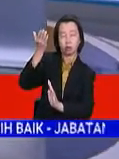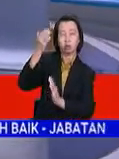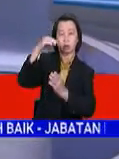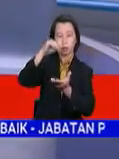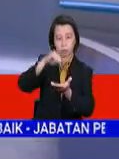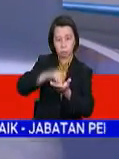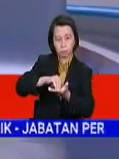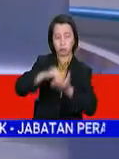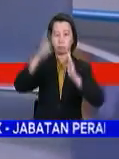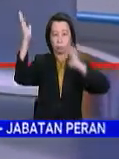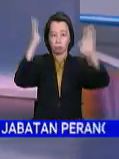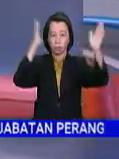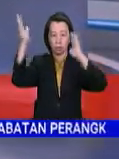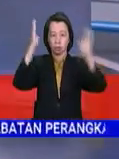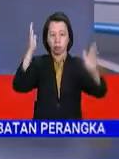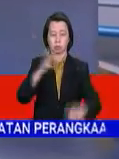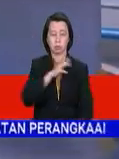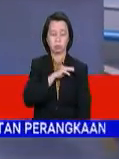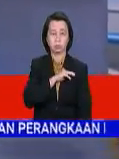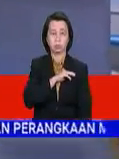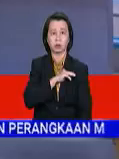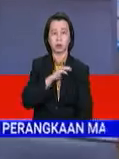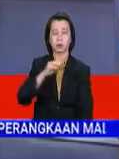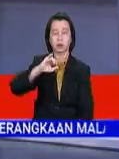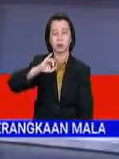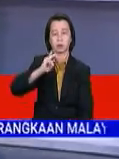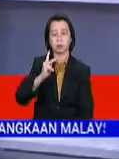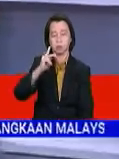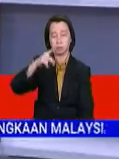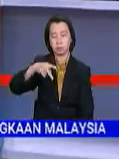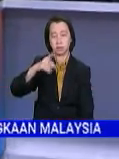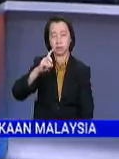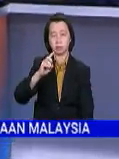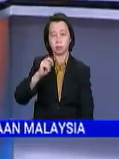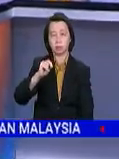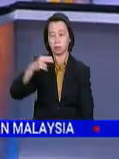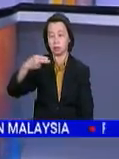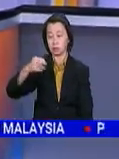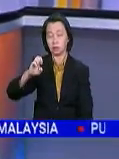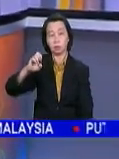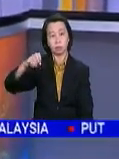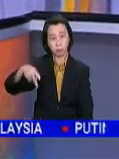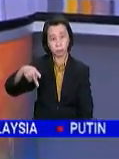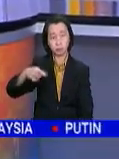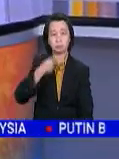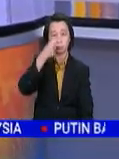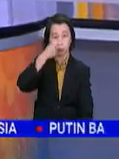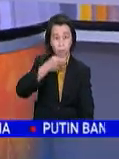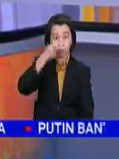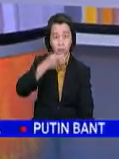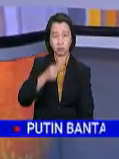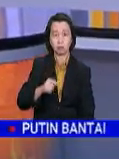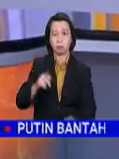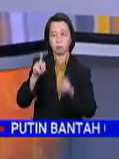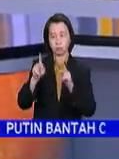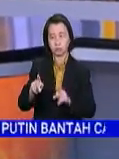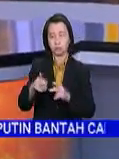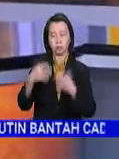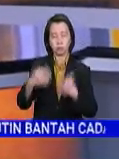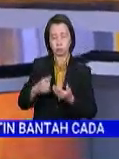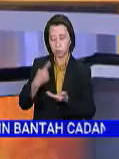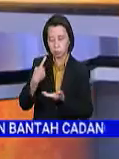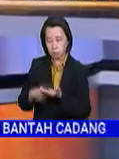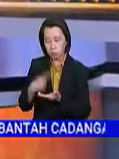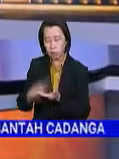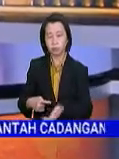negara. Menteri Perdagangan Dalam Negeri dan Hal Ehwal Pengguna, Datuk Sri Alexander Nantalingi berkata, pihaknya telah berbincang